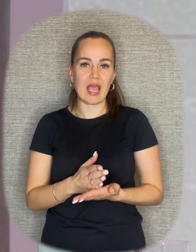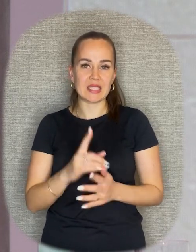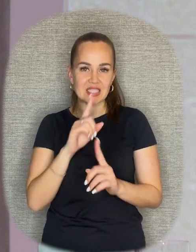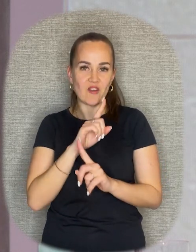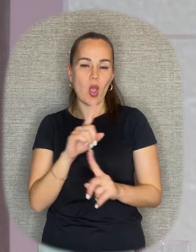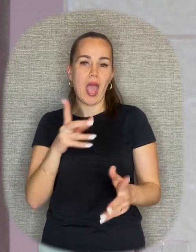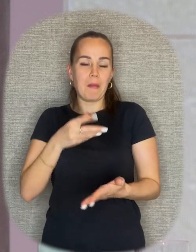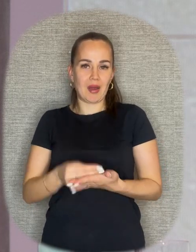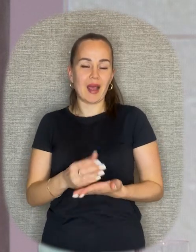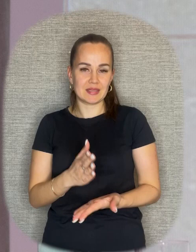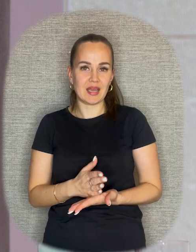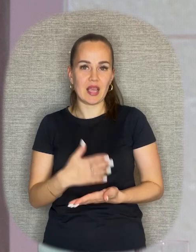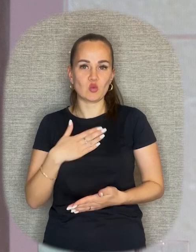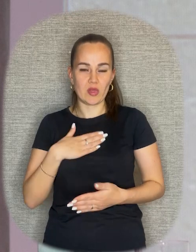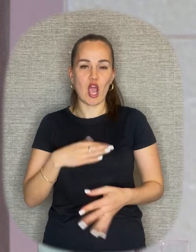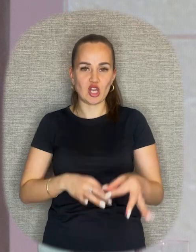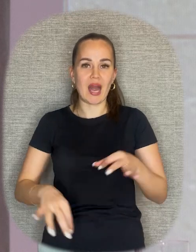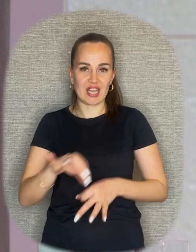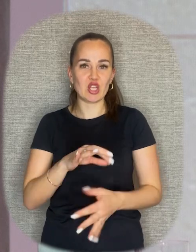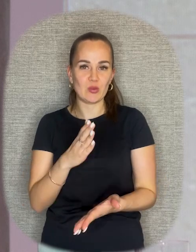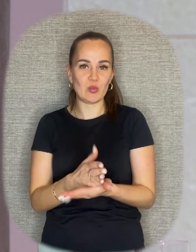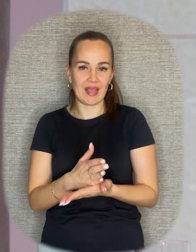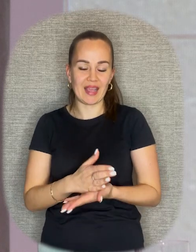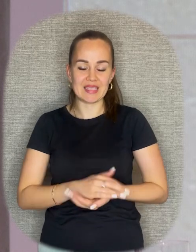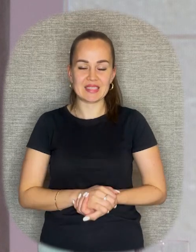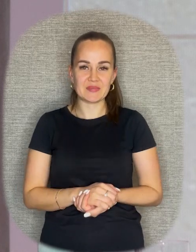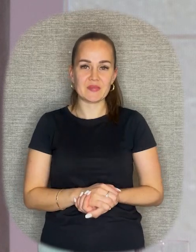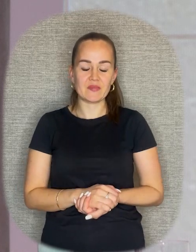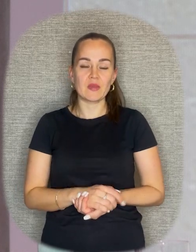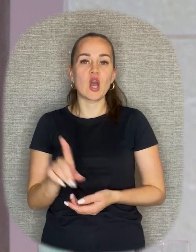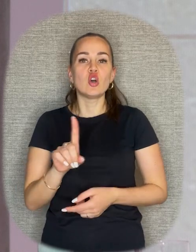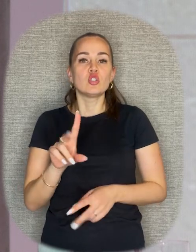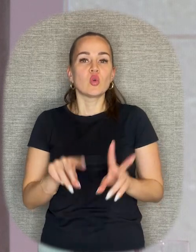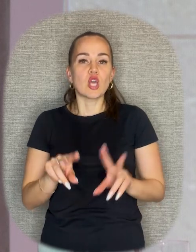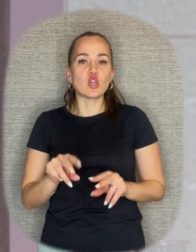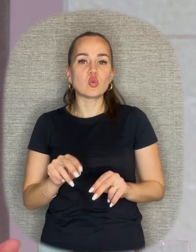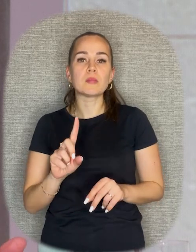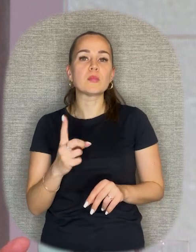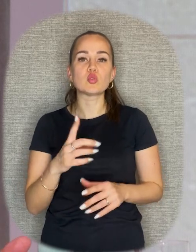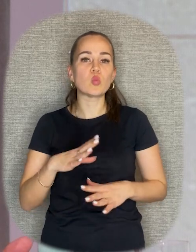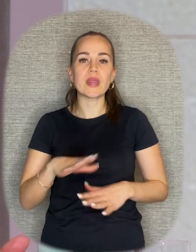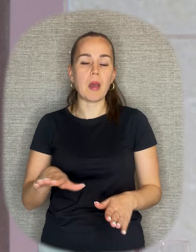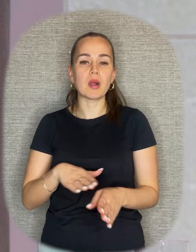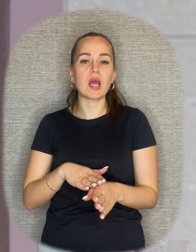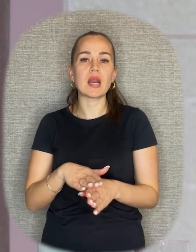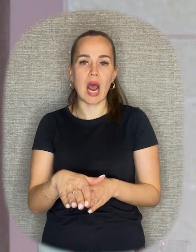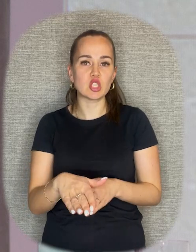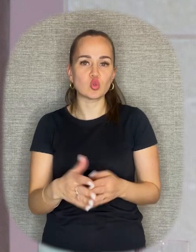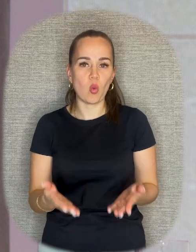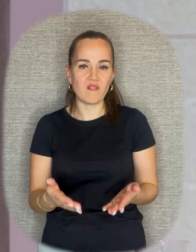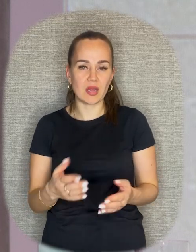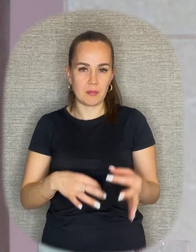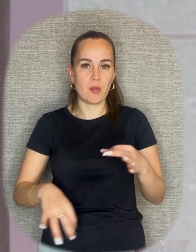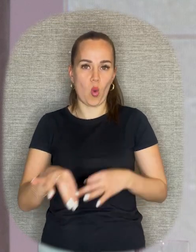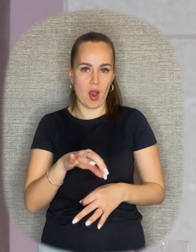кажется что по крайней мере Ну что-то вс-таки своеобразие у нашей ы у нашей архитектуры есть скажем так что